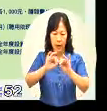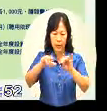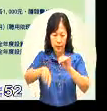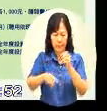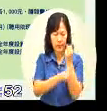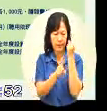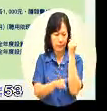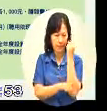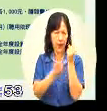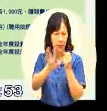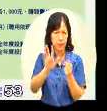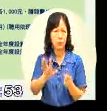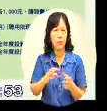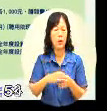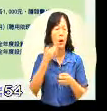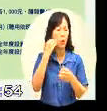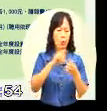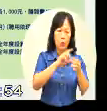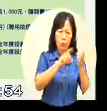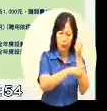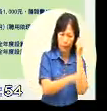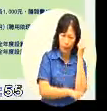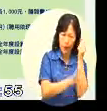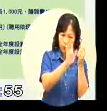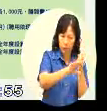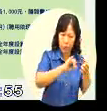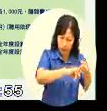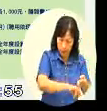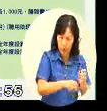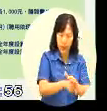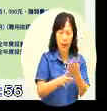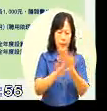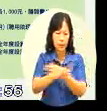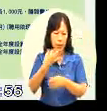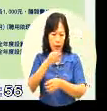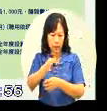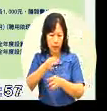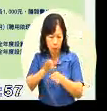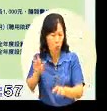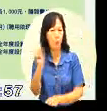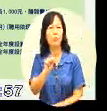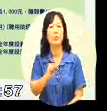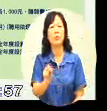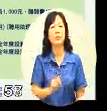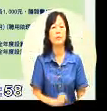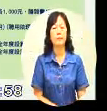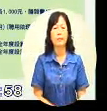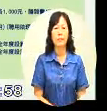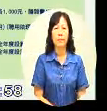例，除非法律另有规定，所有的费用呢，你都不得支领。那